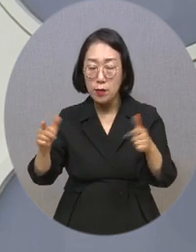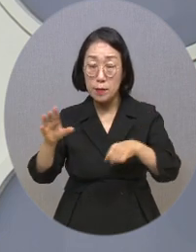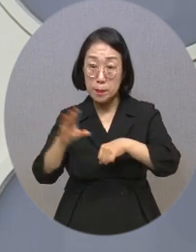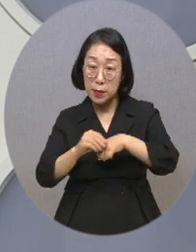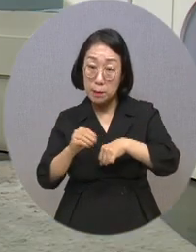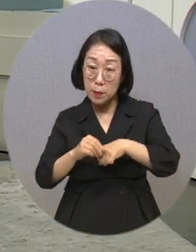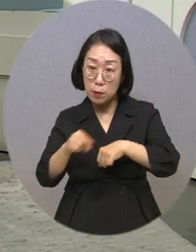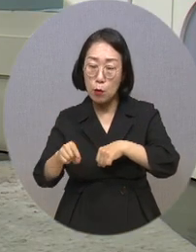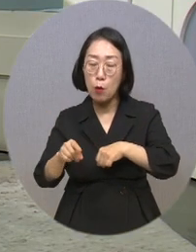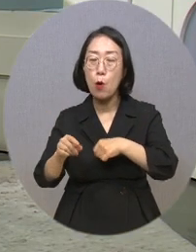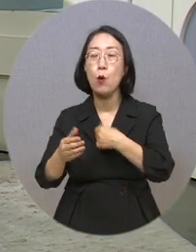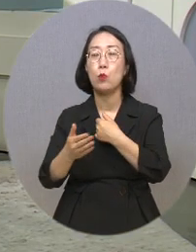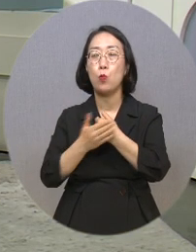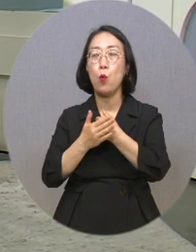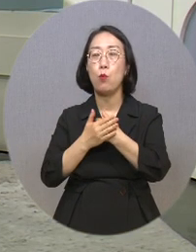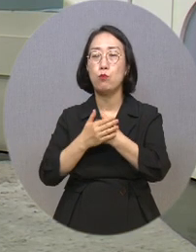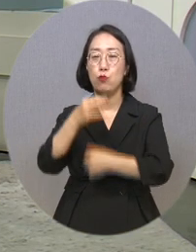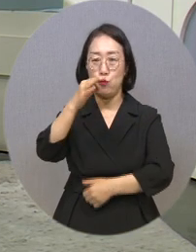도움이 됐습니다. 그래서